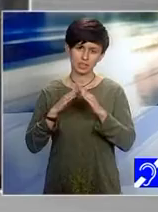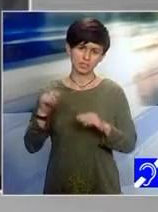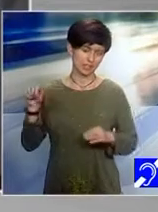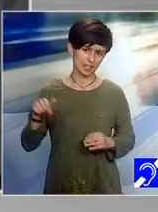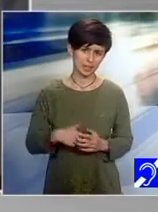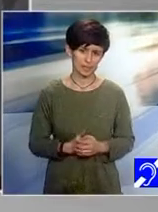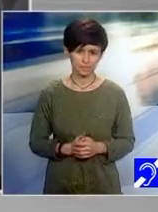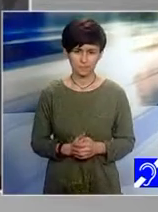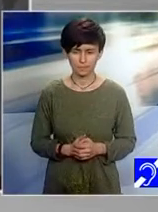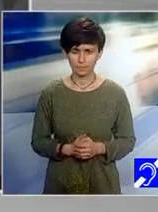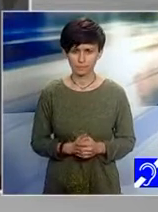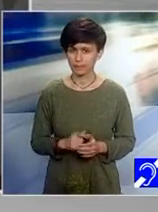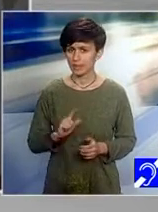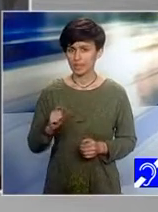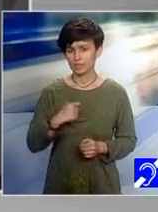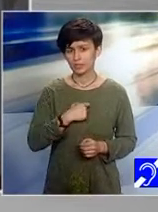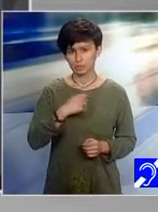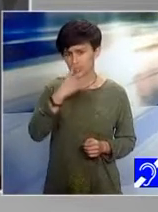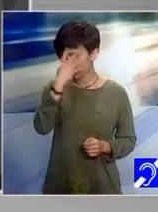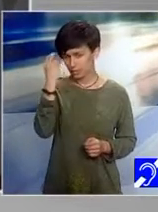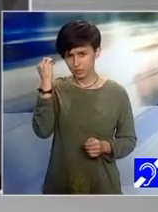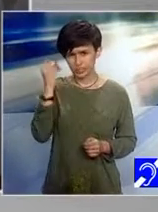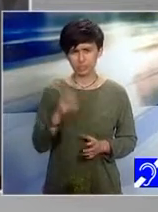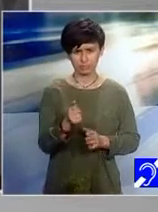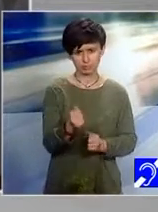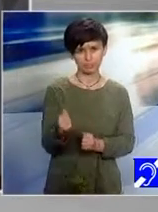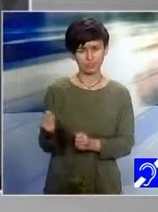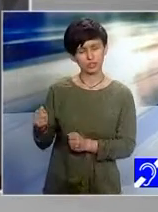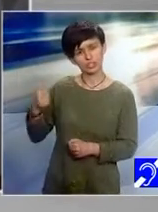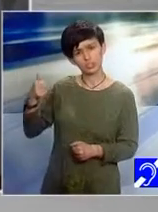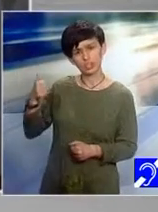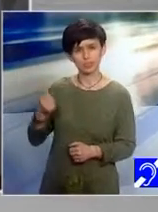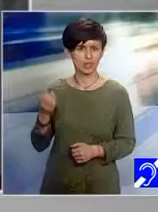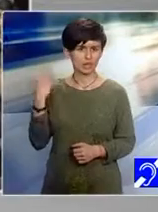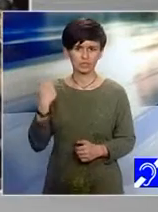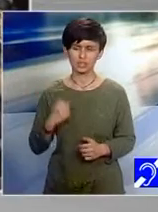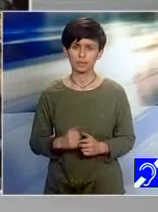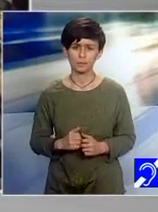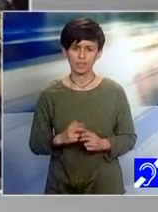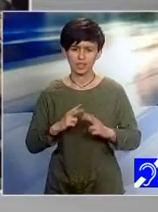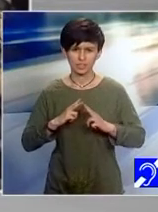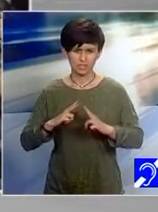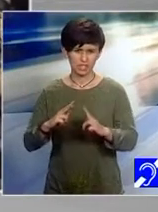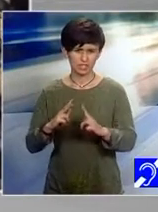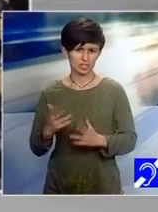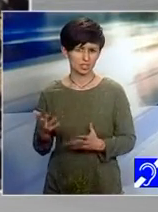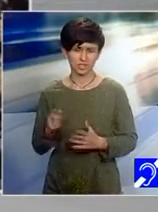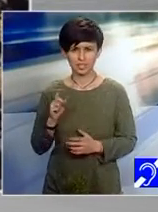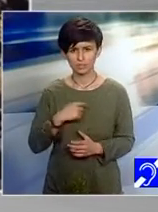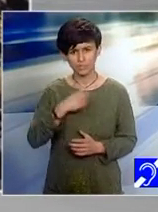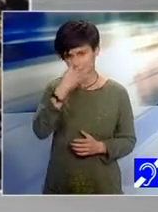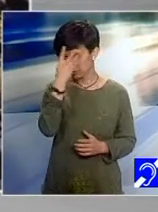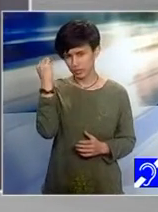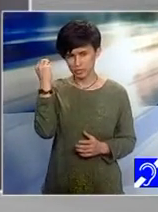rând, n-avem cum să uităm, genocidul armean a fost o tragedie care n-are cum să fie uitată, în